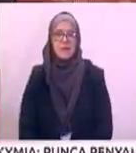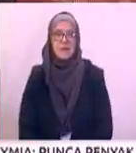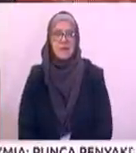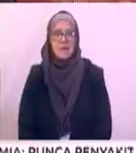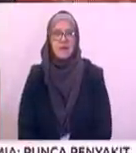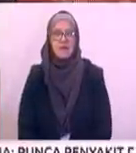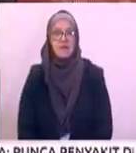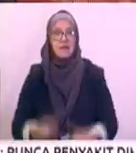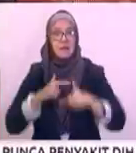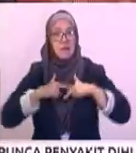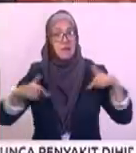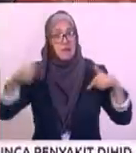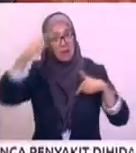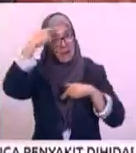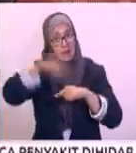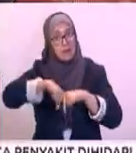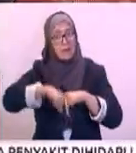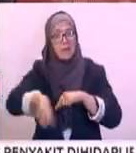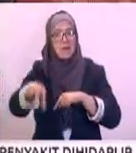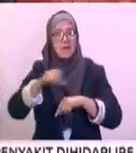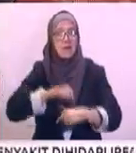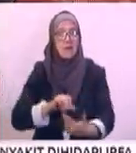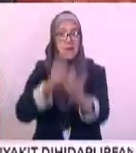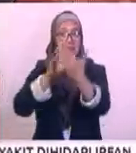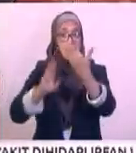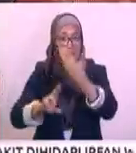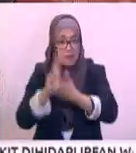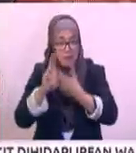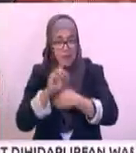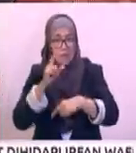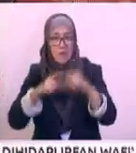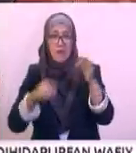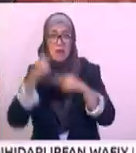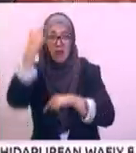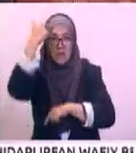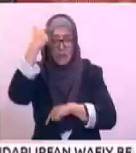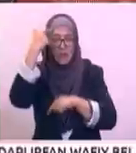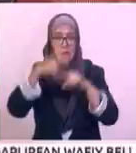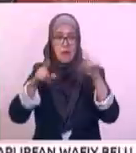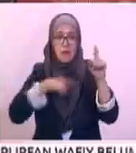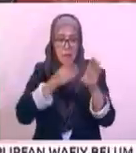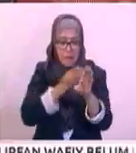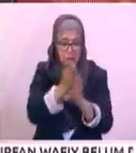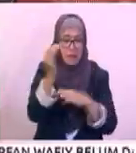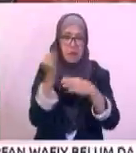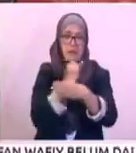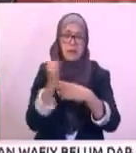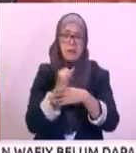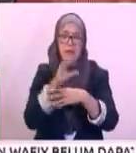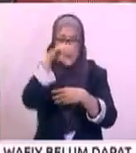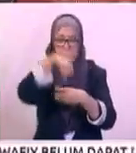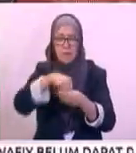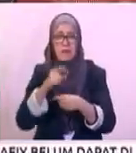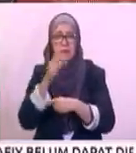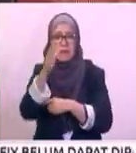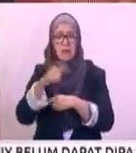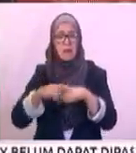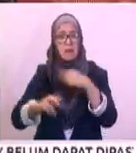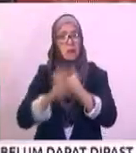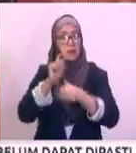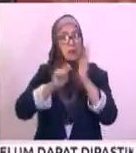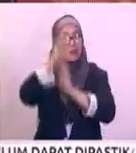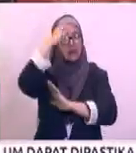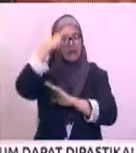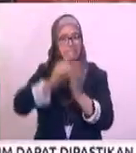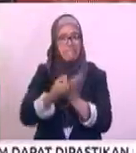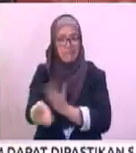Berani menanggung risiko walaupun menyedari bidang industri yang diceburi mempunyai risiko kegagalan yang tinggi. Bukan itu sahaja, semangat itu